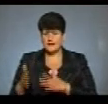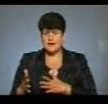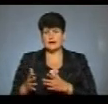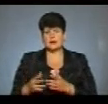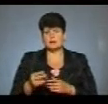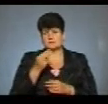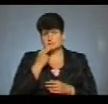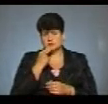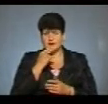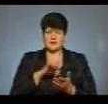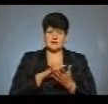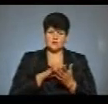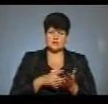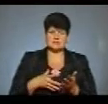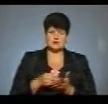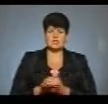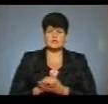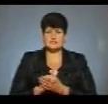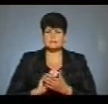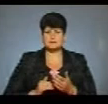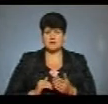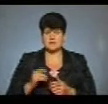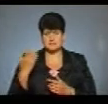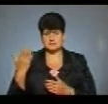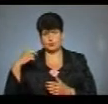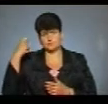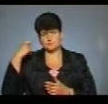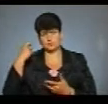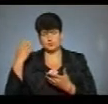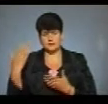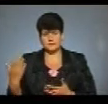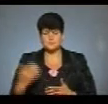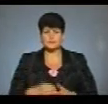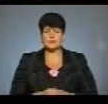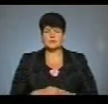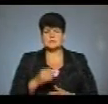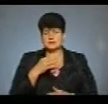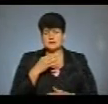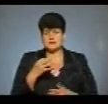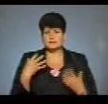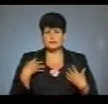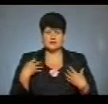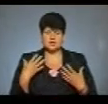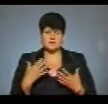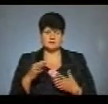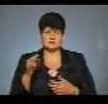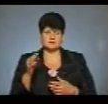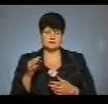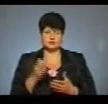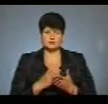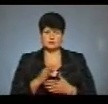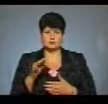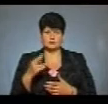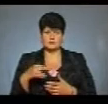екскурсії заплатить Асоціація підприємців Чанаккале, повідомив начальник служби у справах дітей облдержадміністрації Ростислав